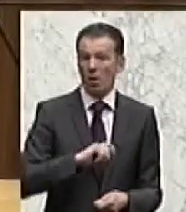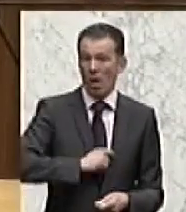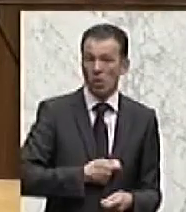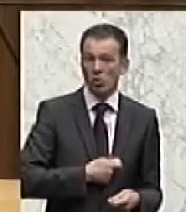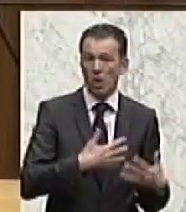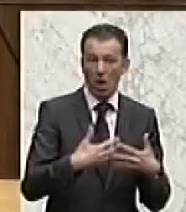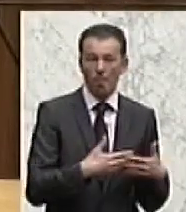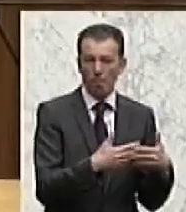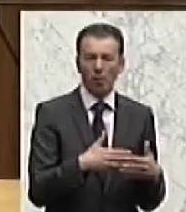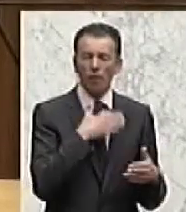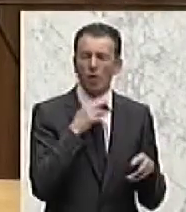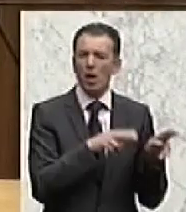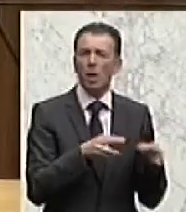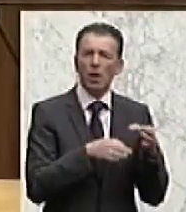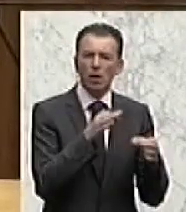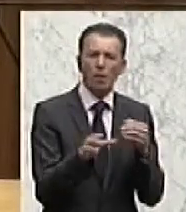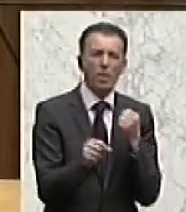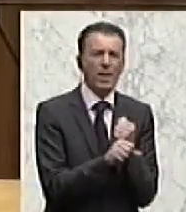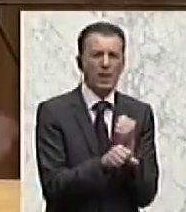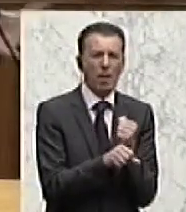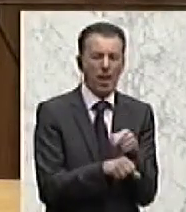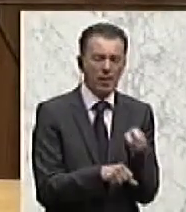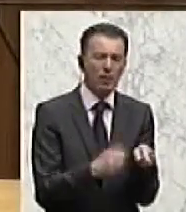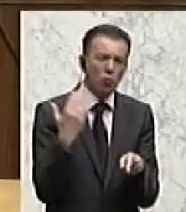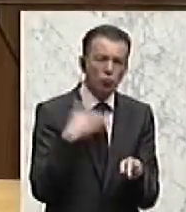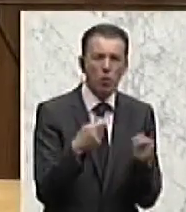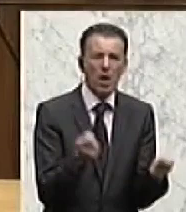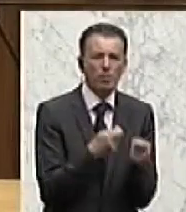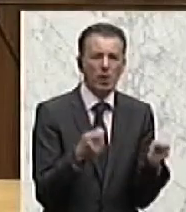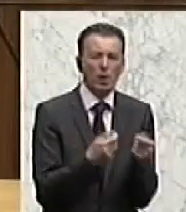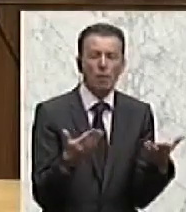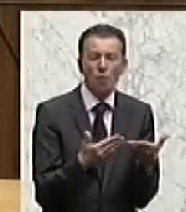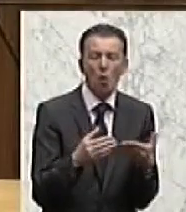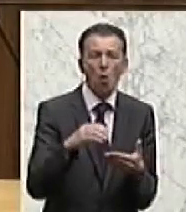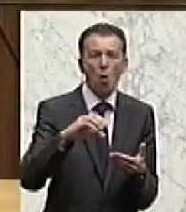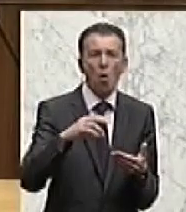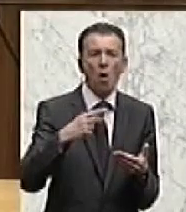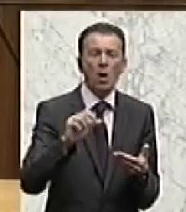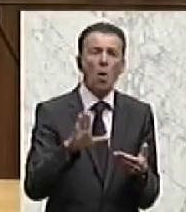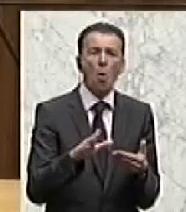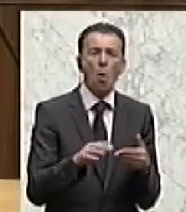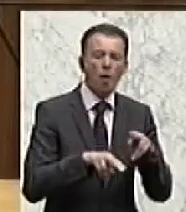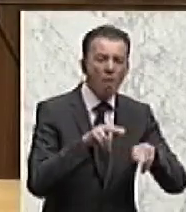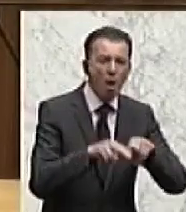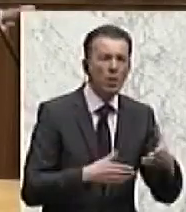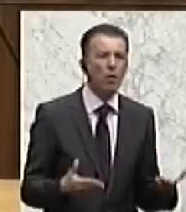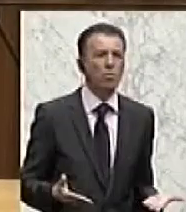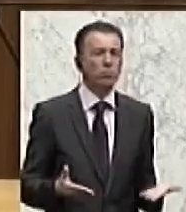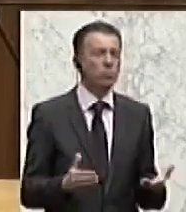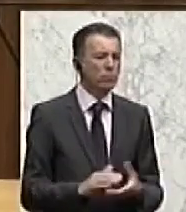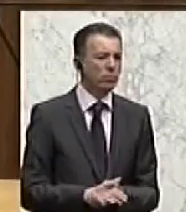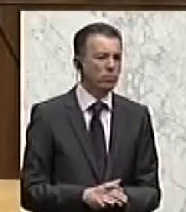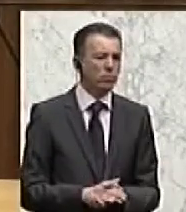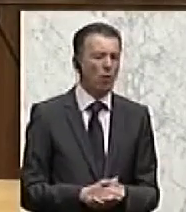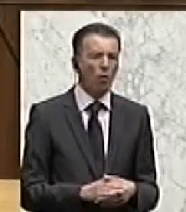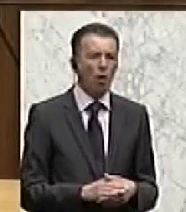unzählige Verfahren von Mitarbeitern in diesen Schlachtbetrieben, wo mit Chlor die toten Hühner behandelt werden und besprüht